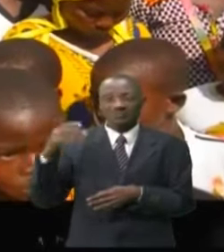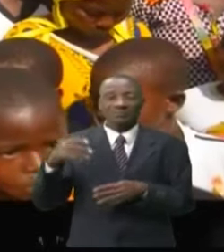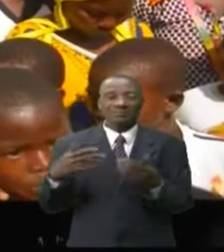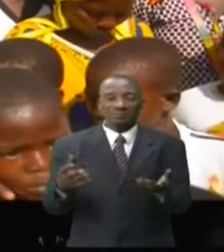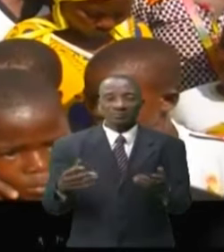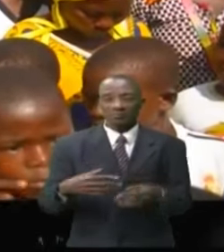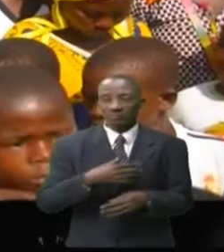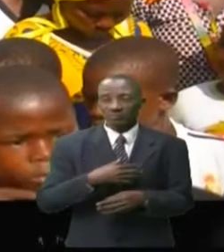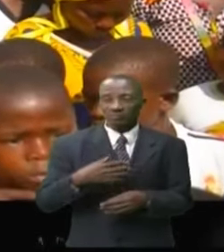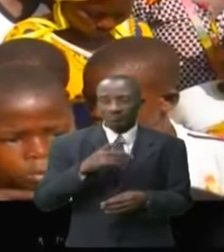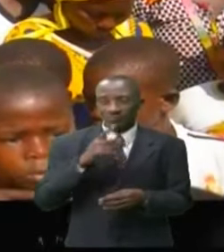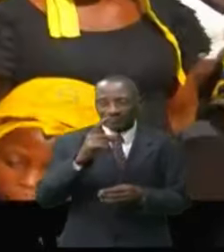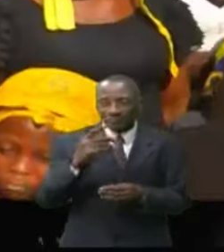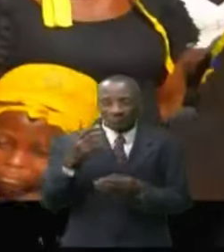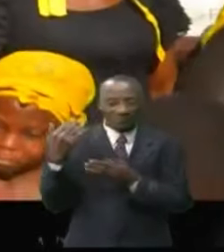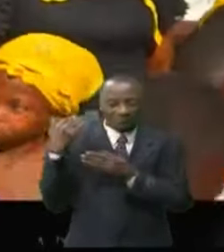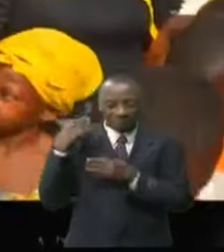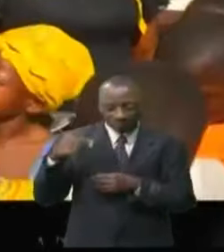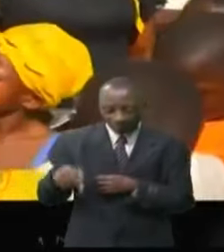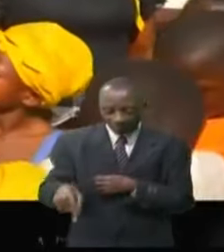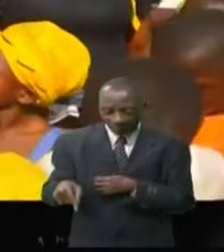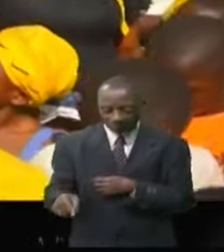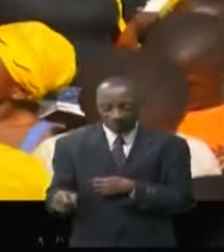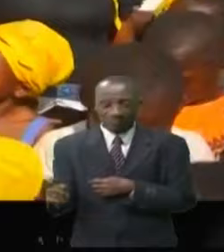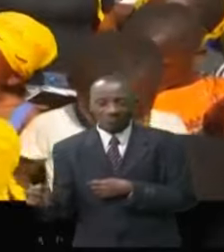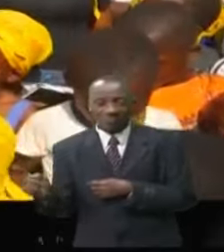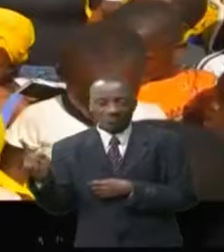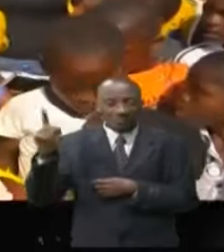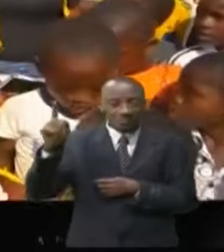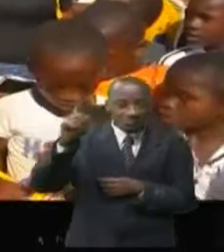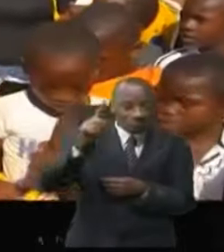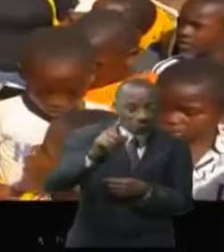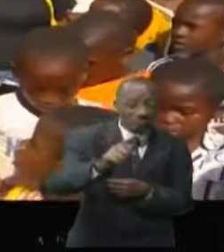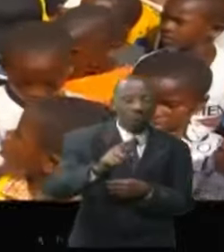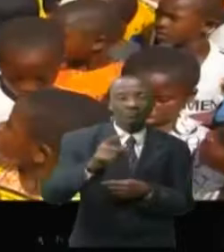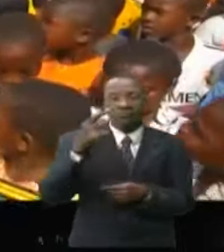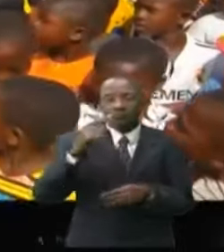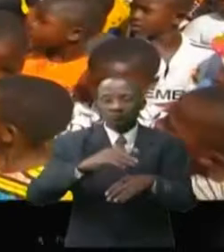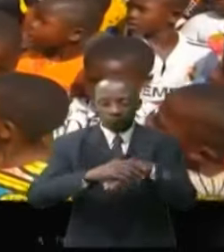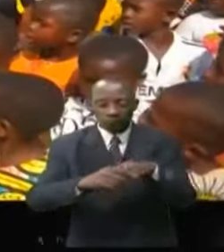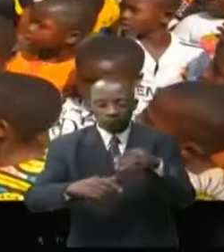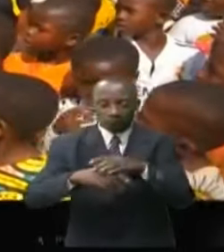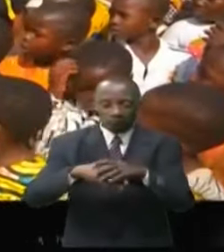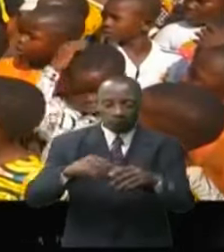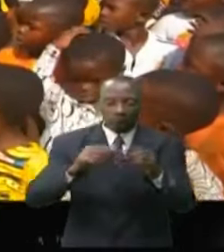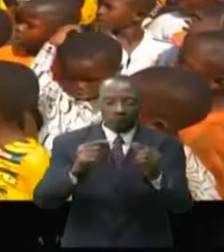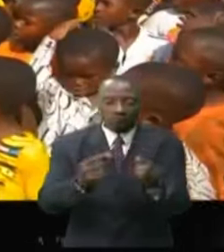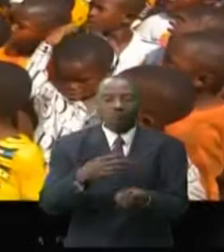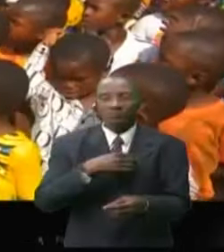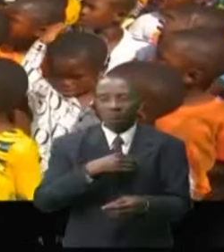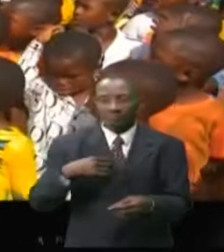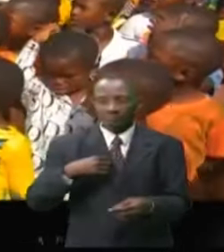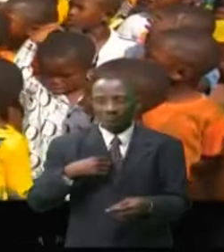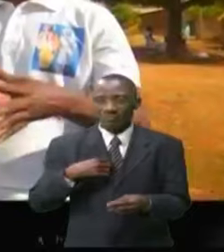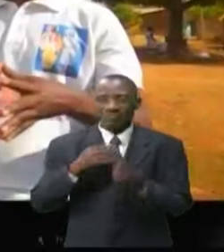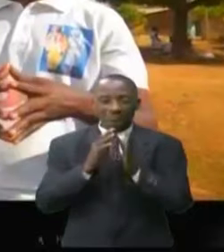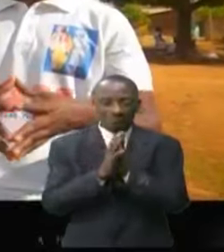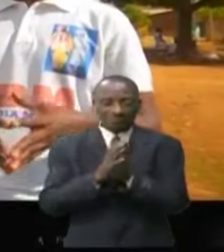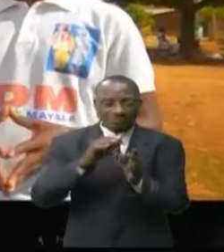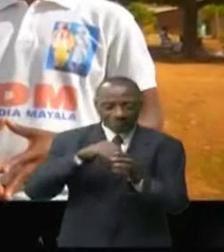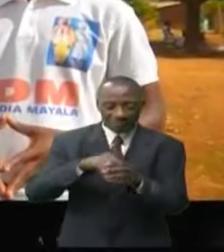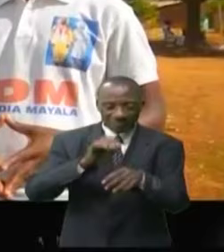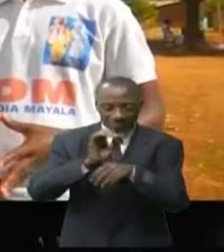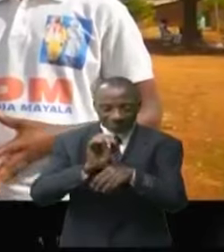bondouia Congo extension de kimp PC dans le Congo central de faire un pldoyer aux autorités compétentes pour